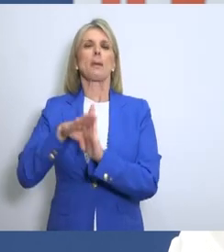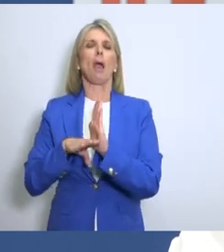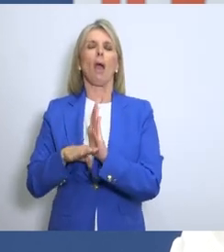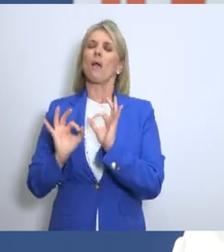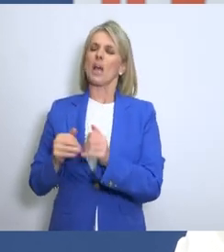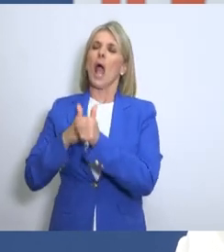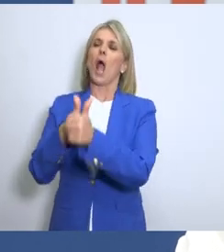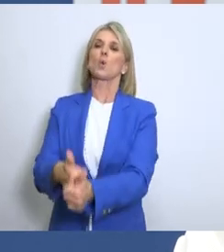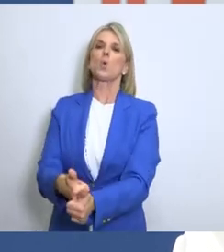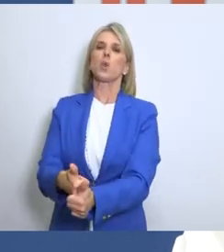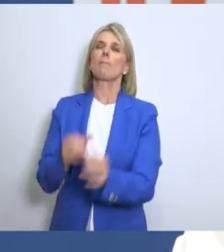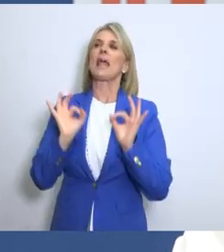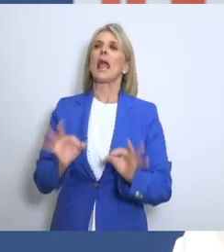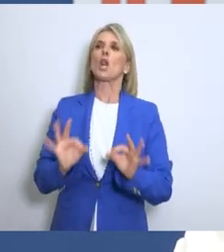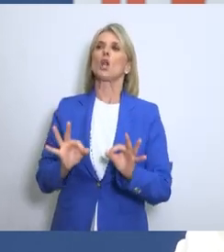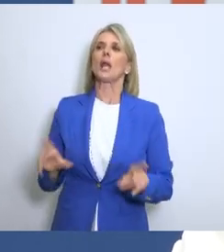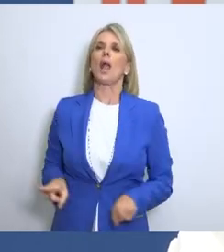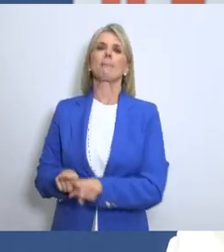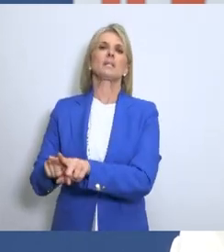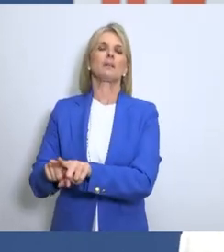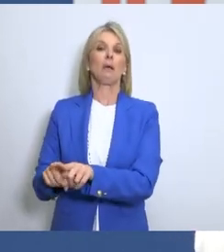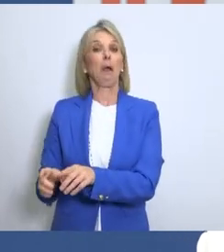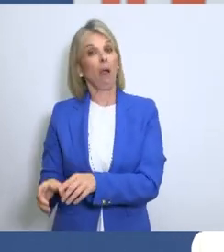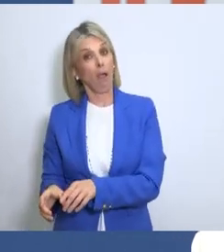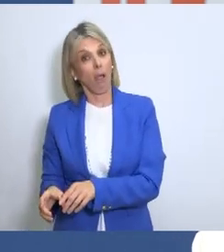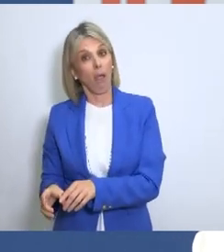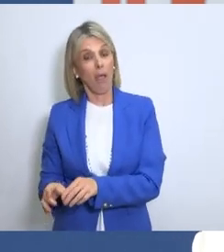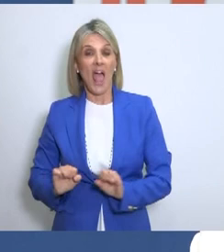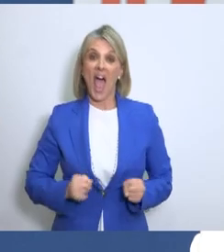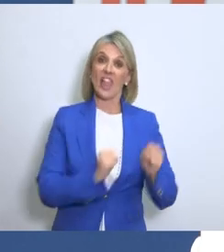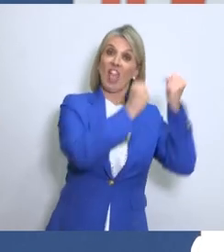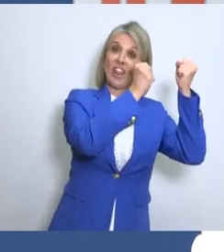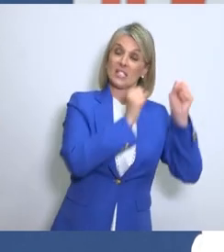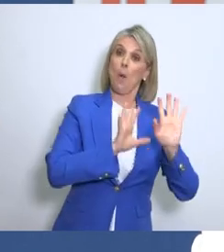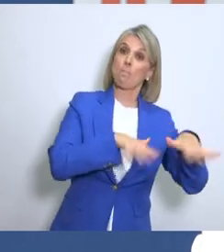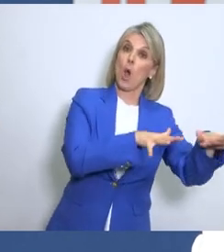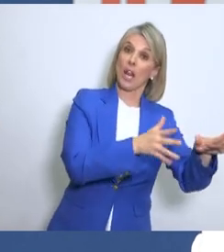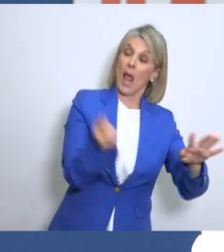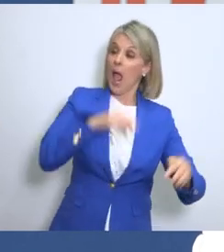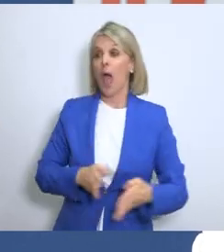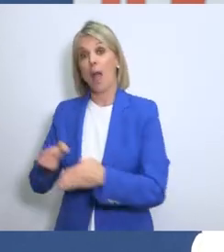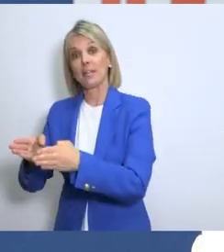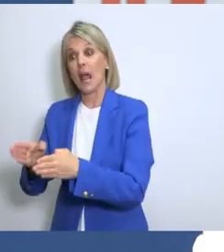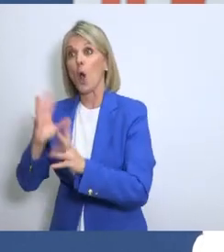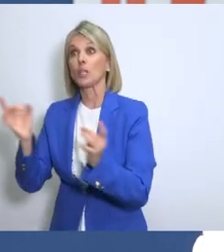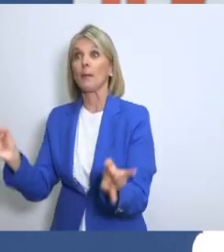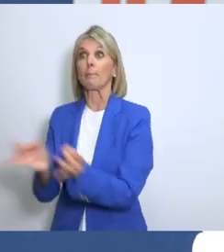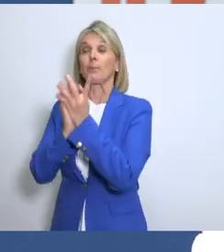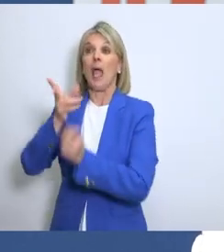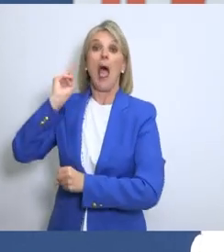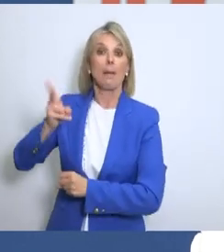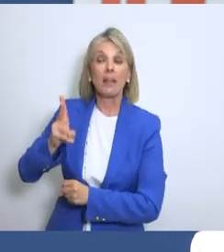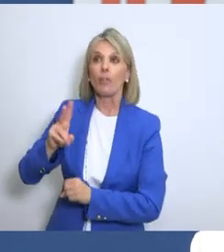καθεστώς, με την κανονικότητα. Και αυτό δεν είναι τυχαίο, γιατί το ΚΚΕ ακόμα και